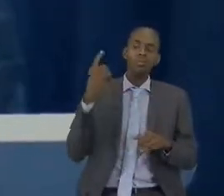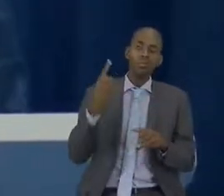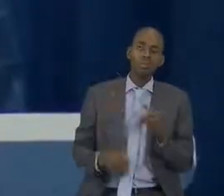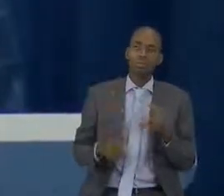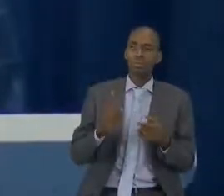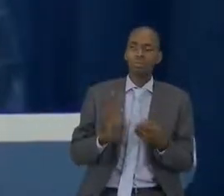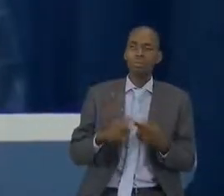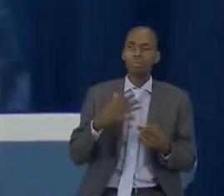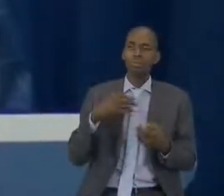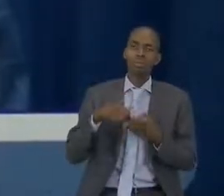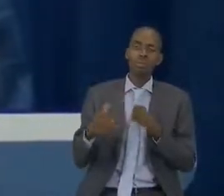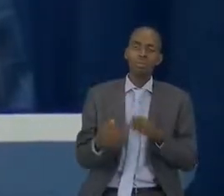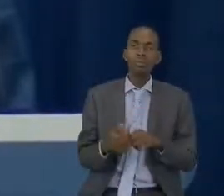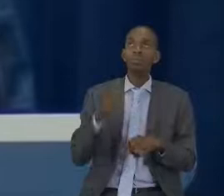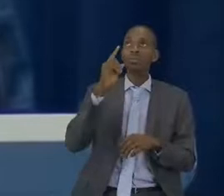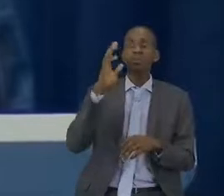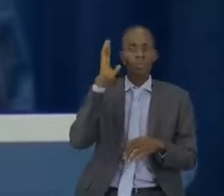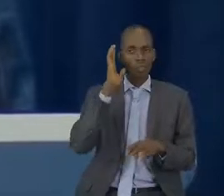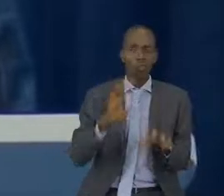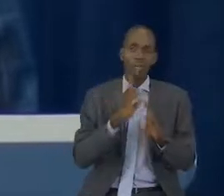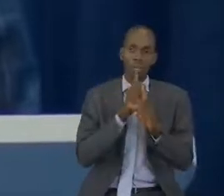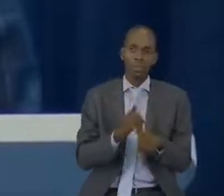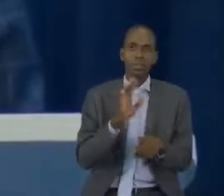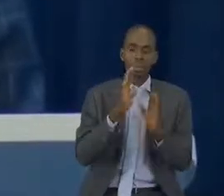vie, dans ma vie, préparez-vous.